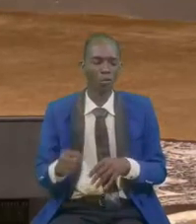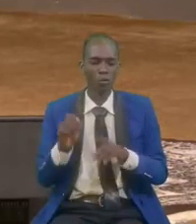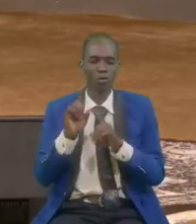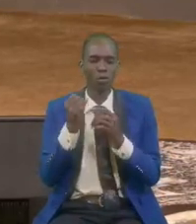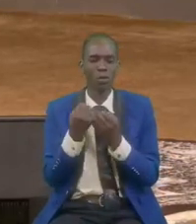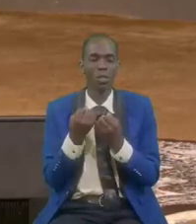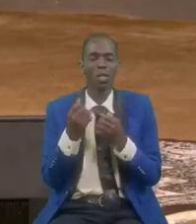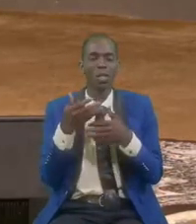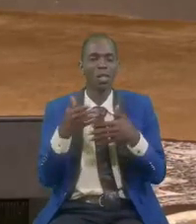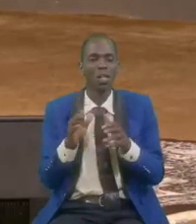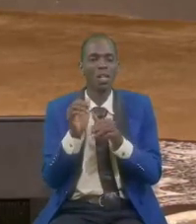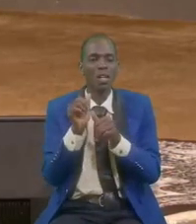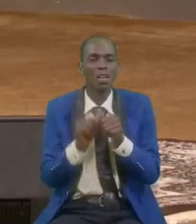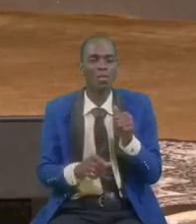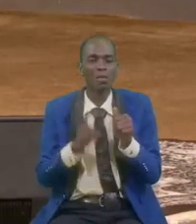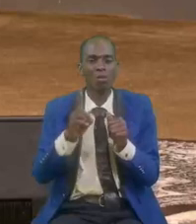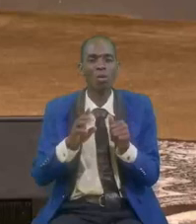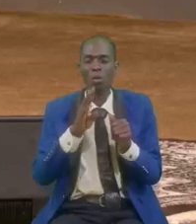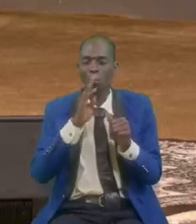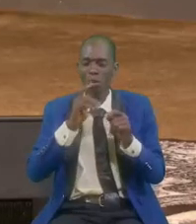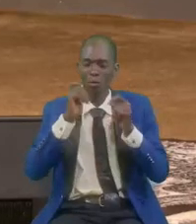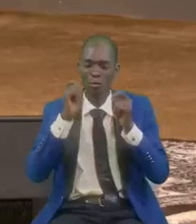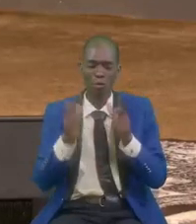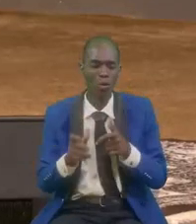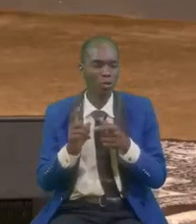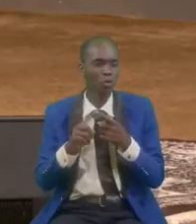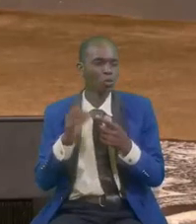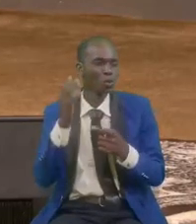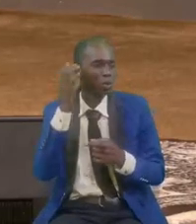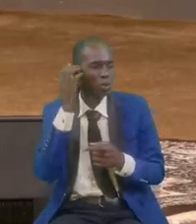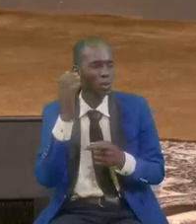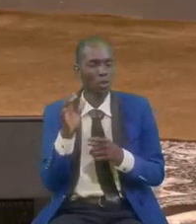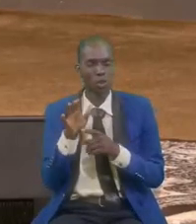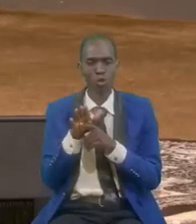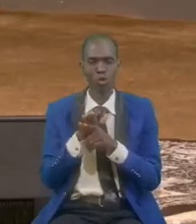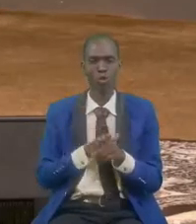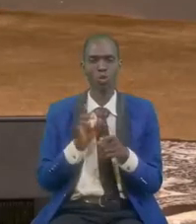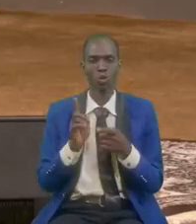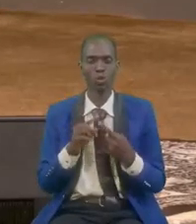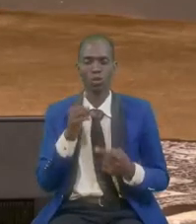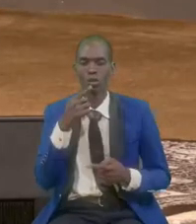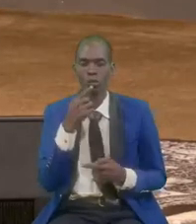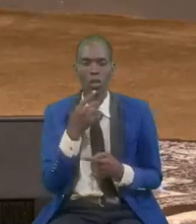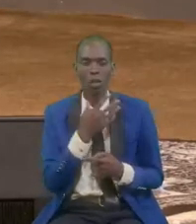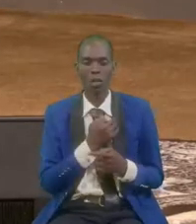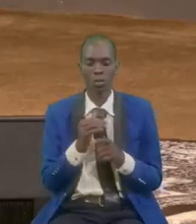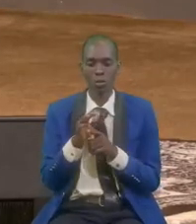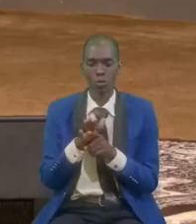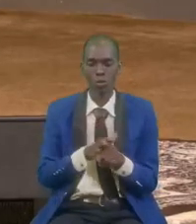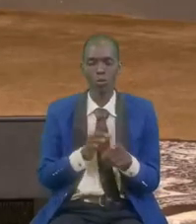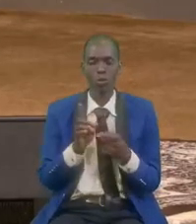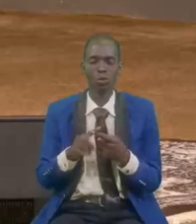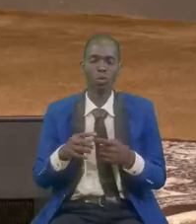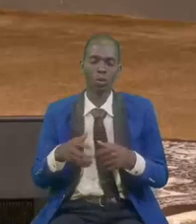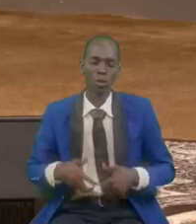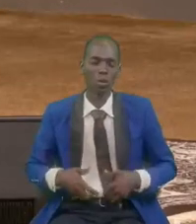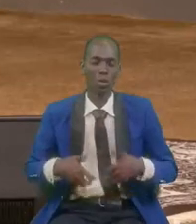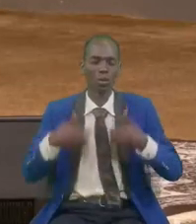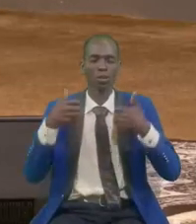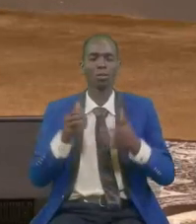tout homme soit prompt à écouter, lent à parler, lent à se mettre en